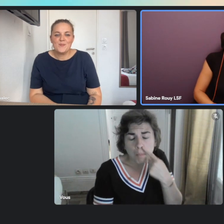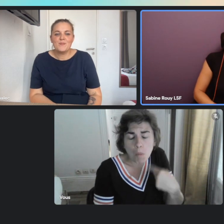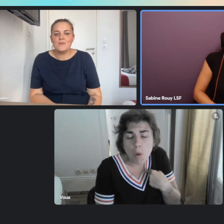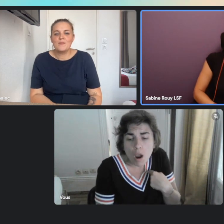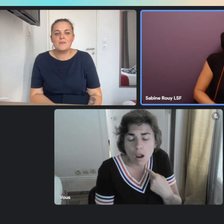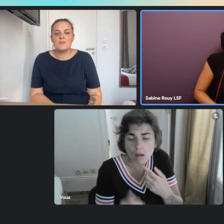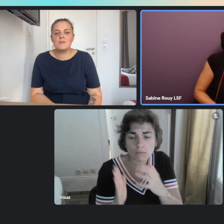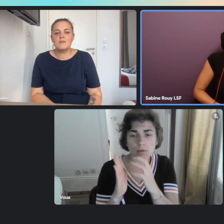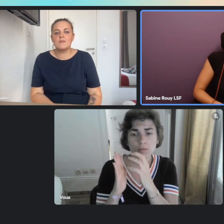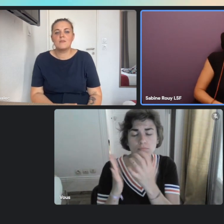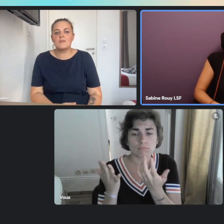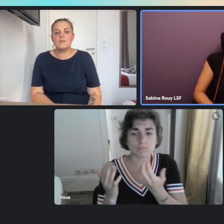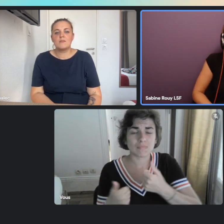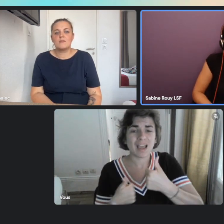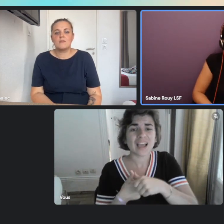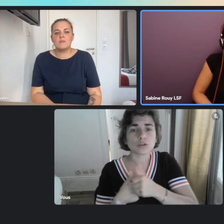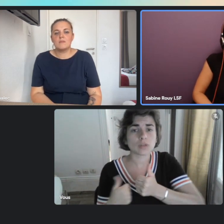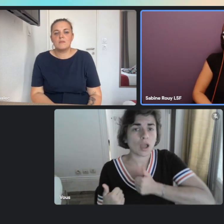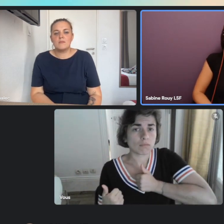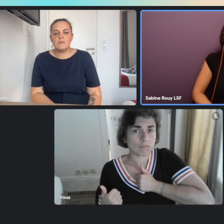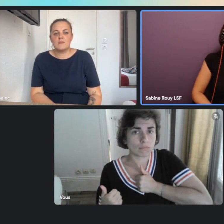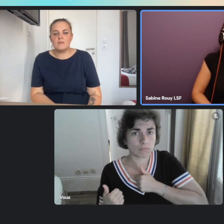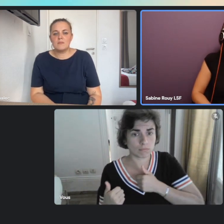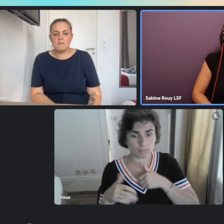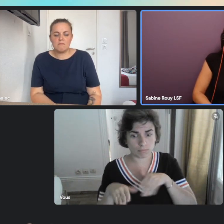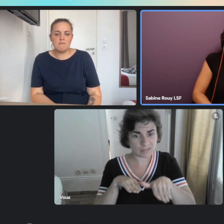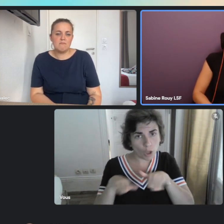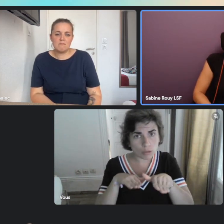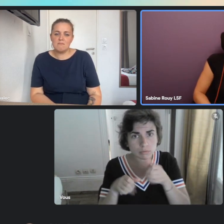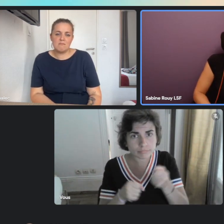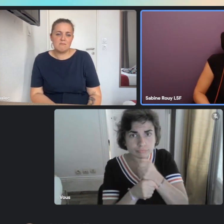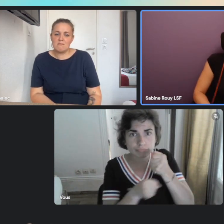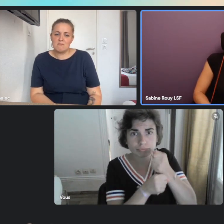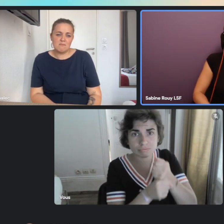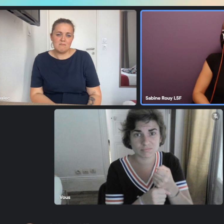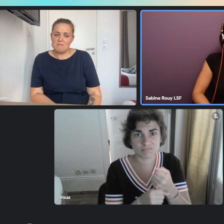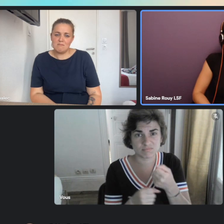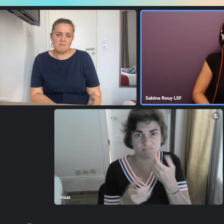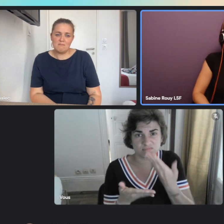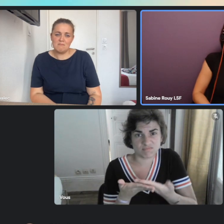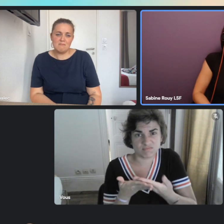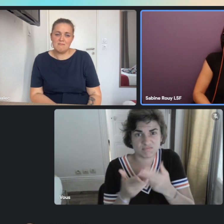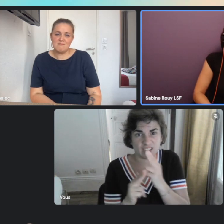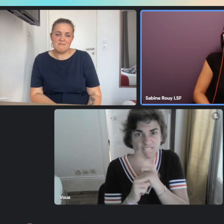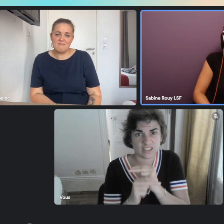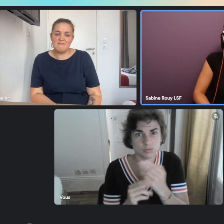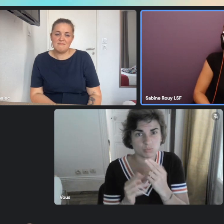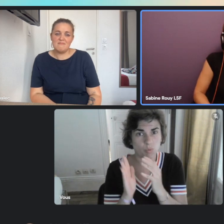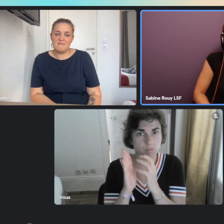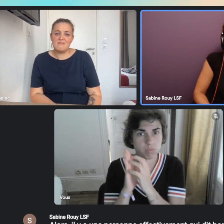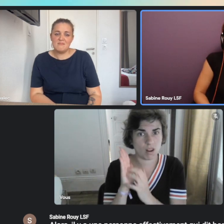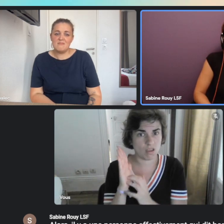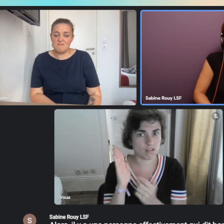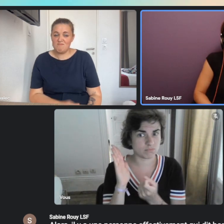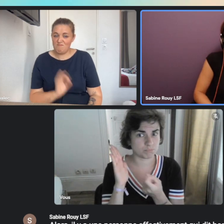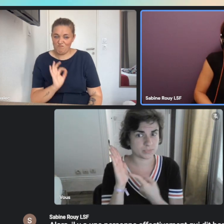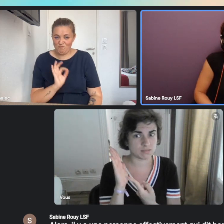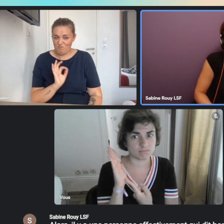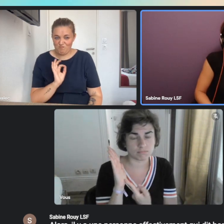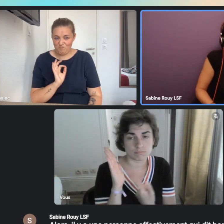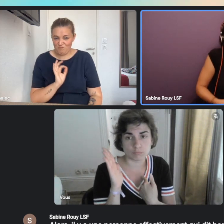un bullet journal, mais plus comme un agenda personnalisé. Alors pour moi, un agenda personnalisé, la méthode de création, en fait, ça s'approche